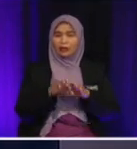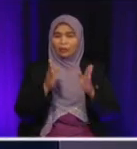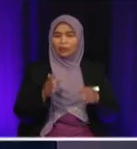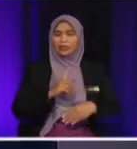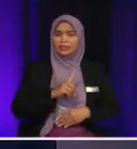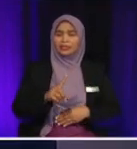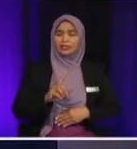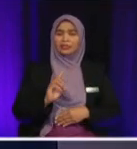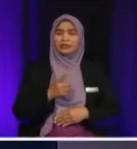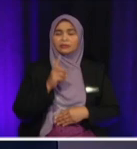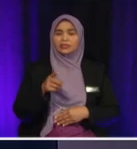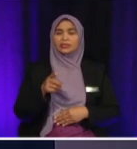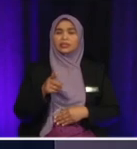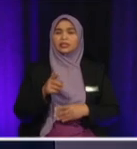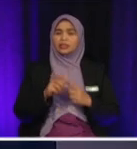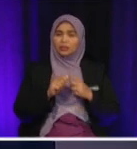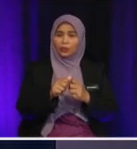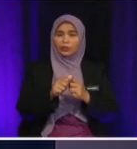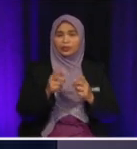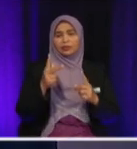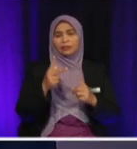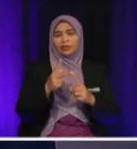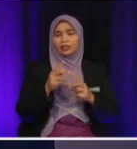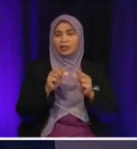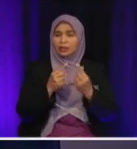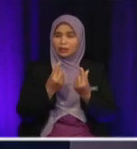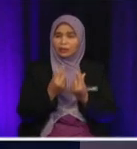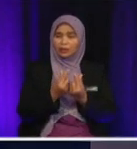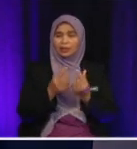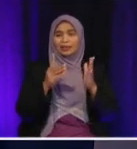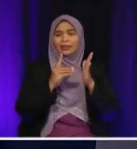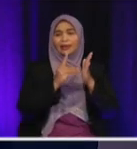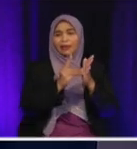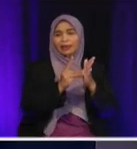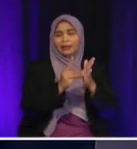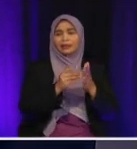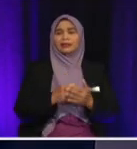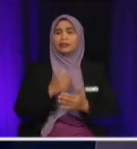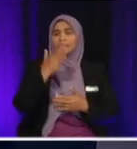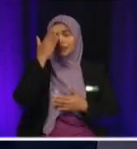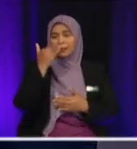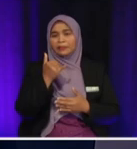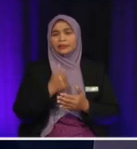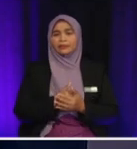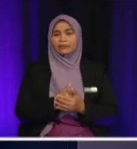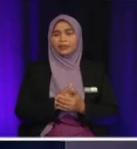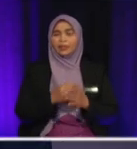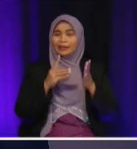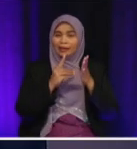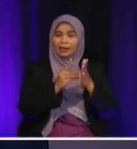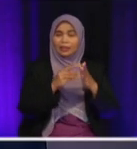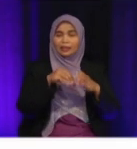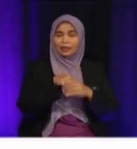mesti bersandarkan kepada dalil. Mesti ada bukti. Kenapa kata-kata wajib ni? Ini berdasarkan dalil